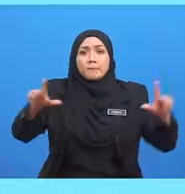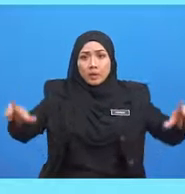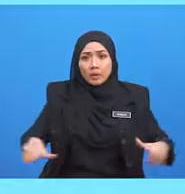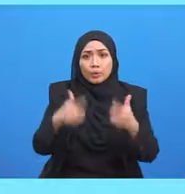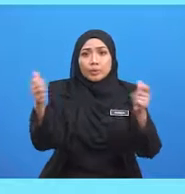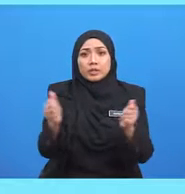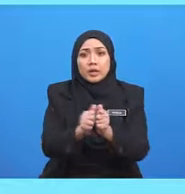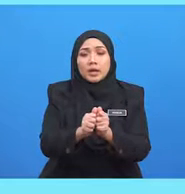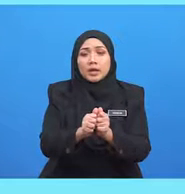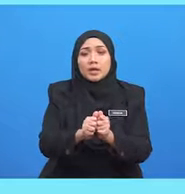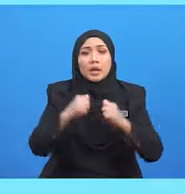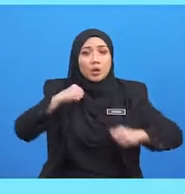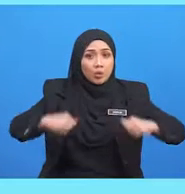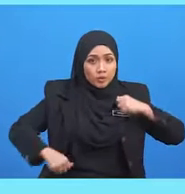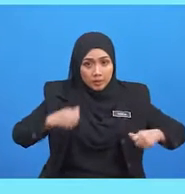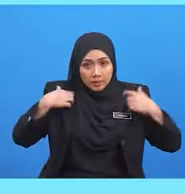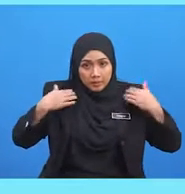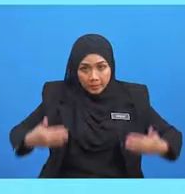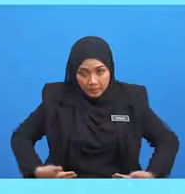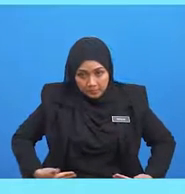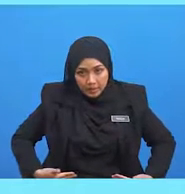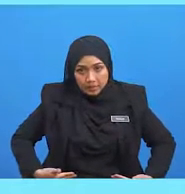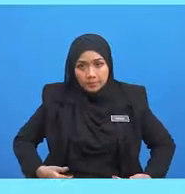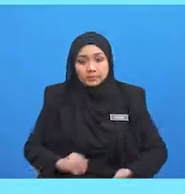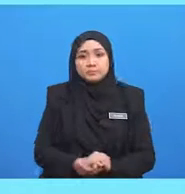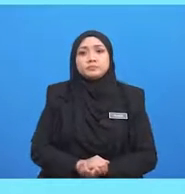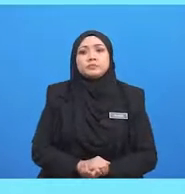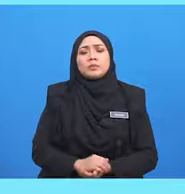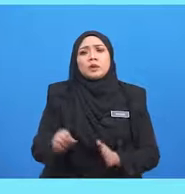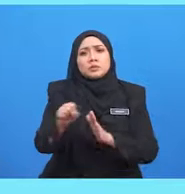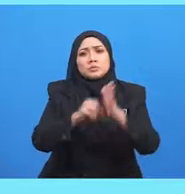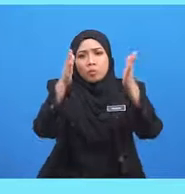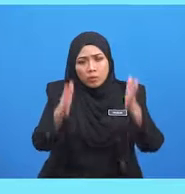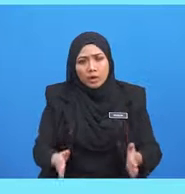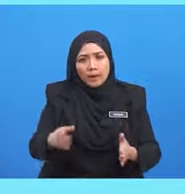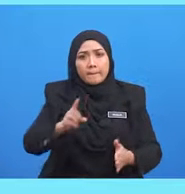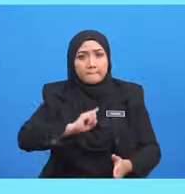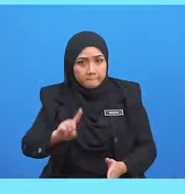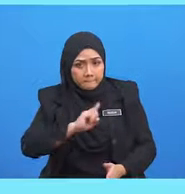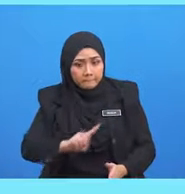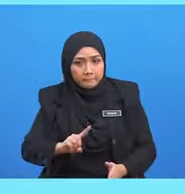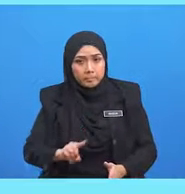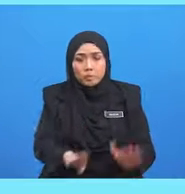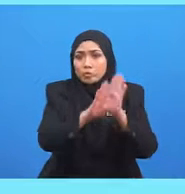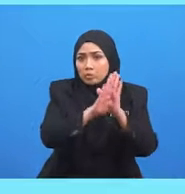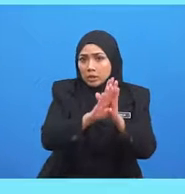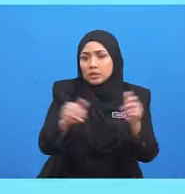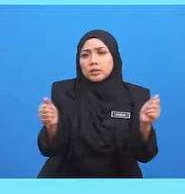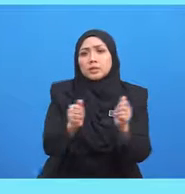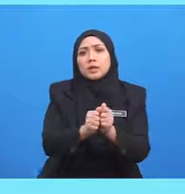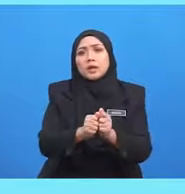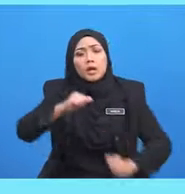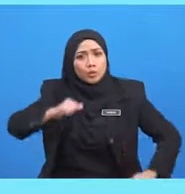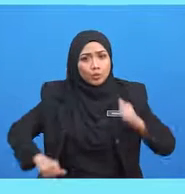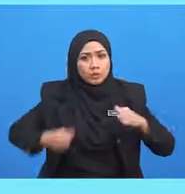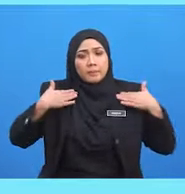melakukan dengan anggota badan. Maka sebagai seorang muslim, kita perlu membuktikannya dengan